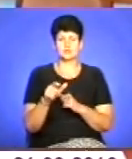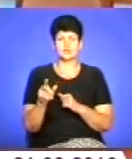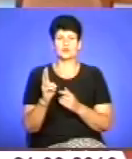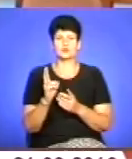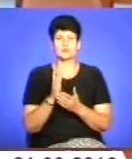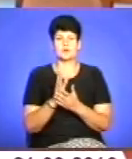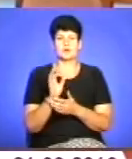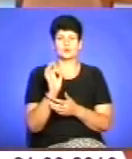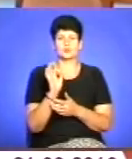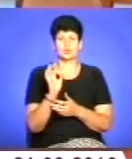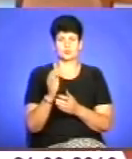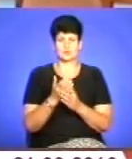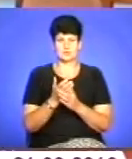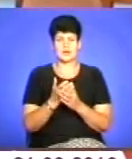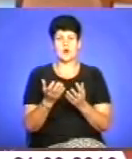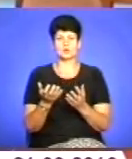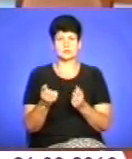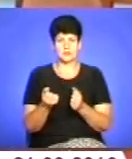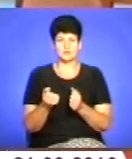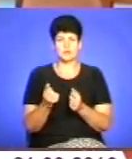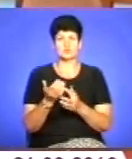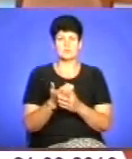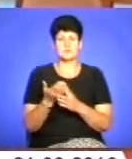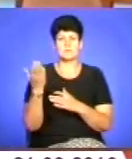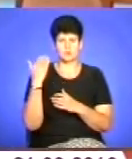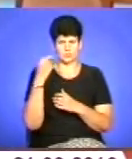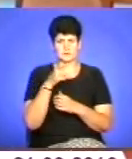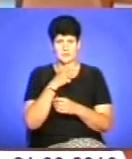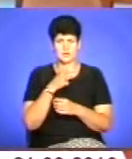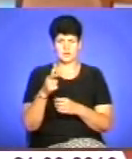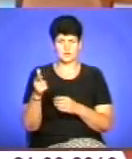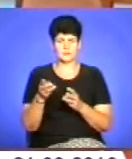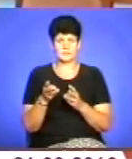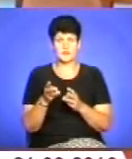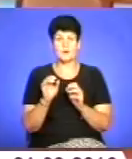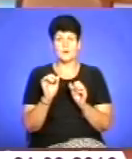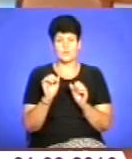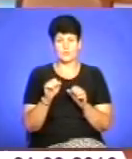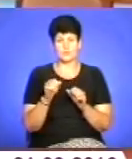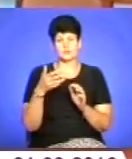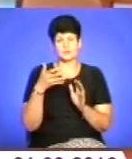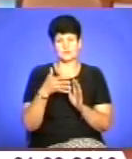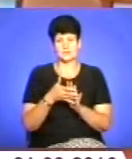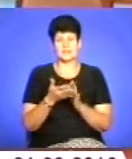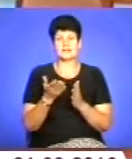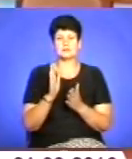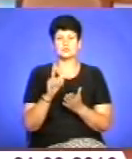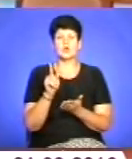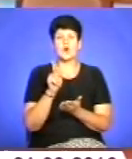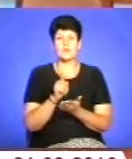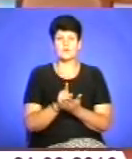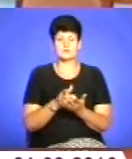нульову субсидію, але отримували субсидію минулого опалювального періоду, то можна зорієнтуватися, яка буде обов'язкова плата,